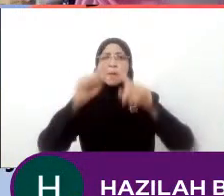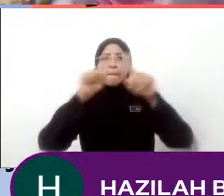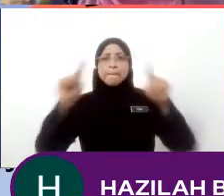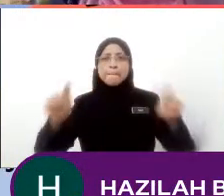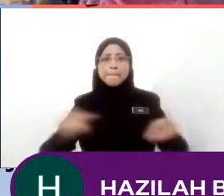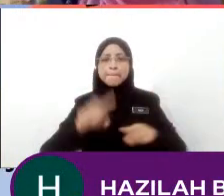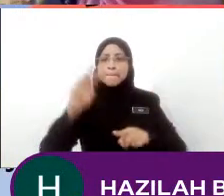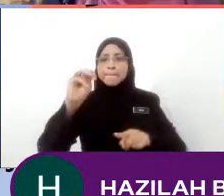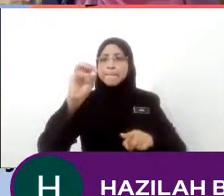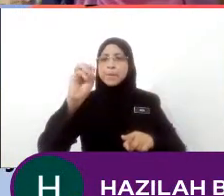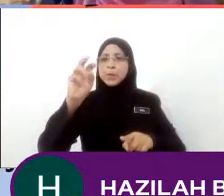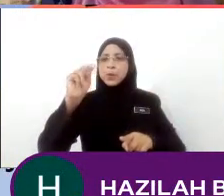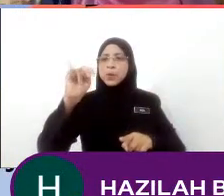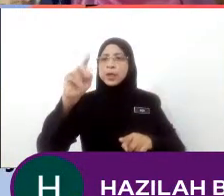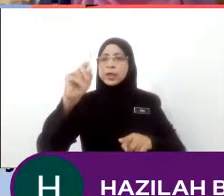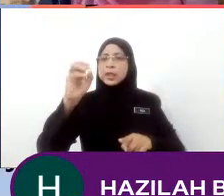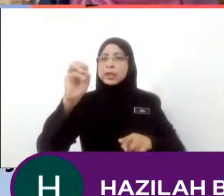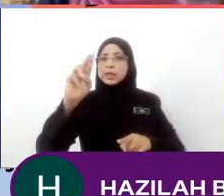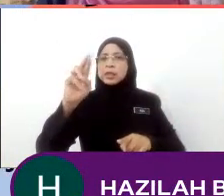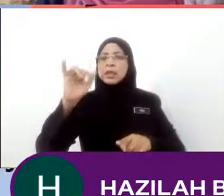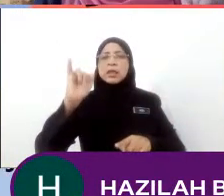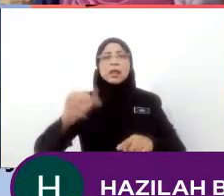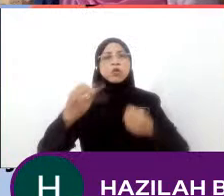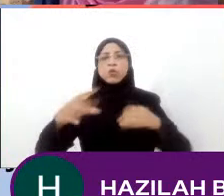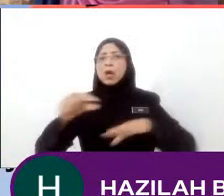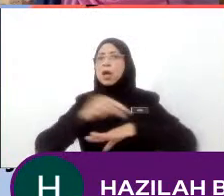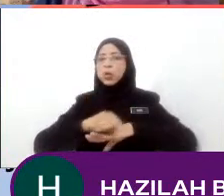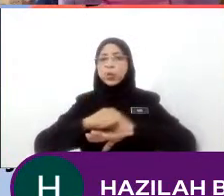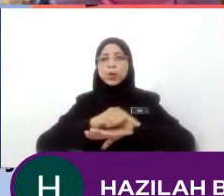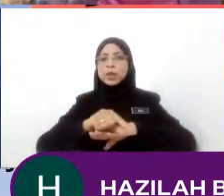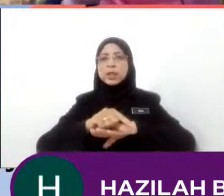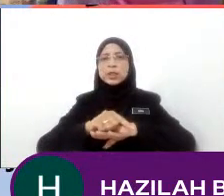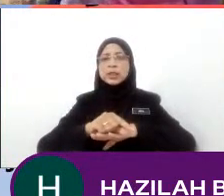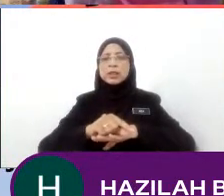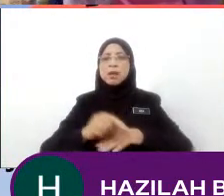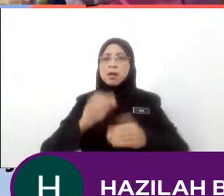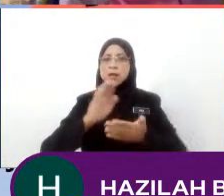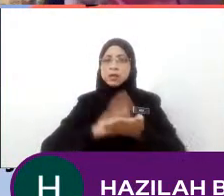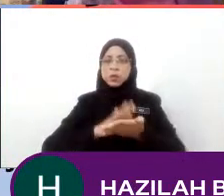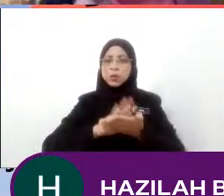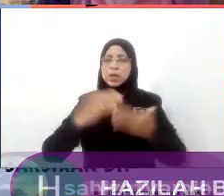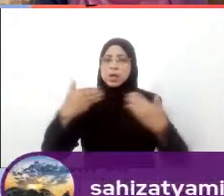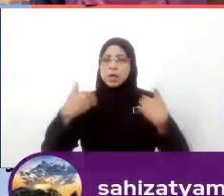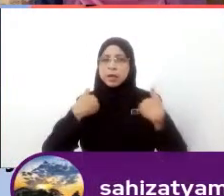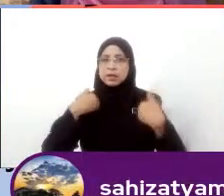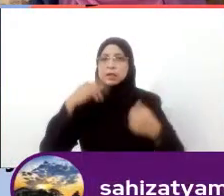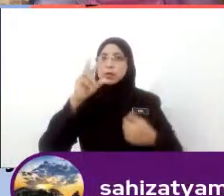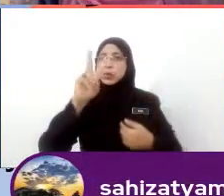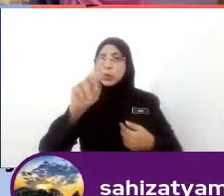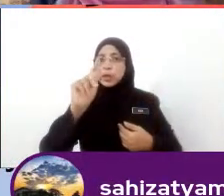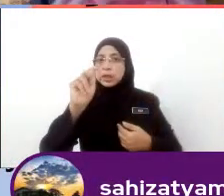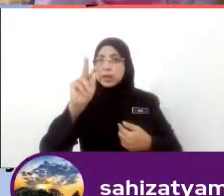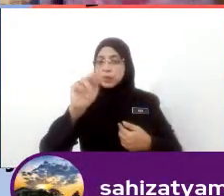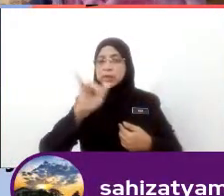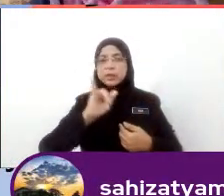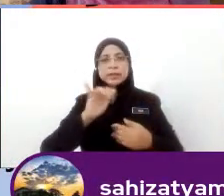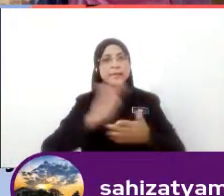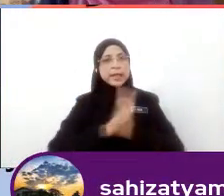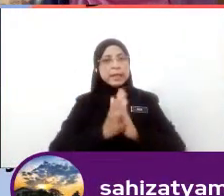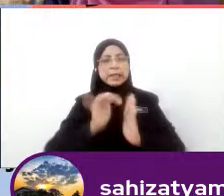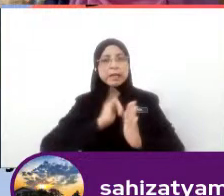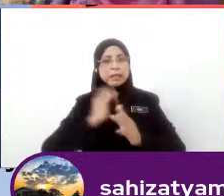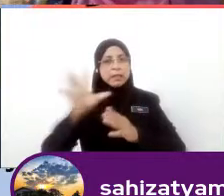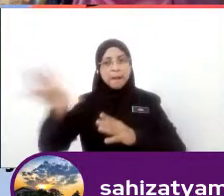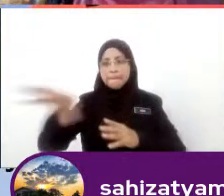kabel je yang kita beli baru. Sebab ni kebetulan dekat sekolah ada dua TV yang tak digunakan. Jadi kita ambil TV tu